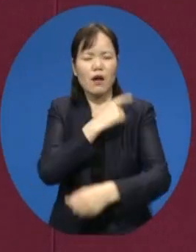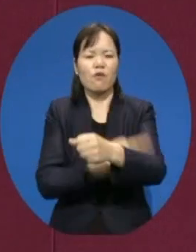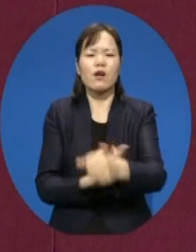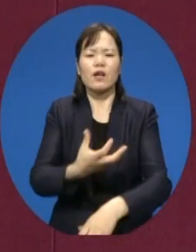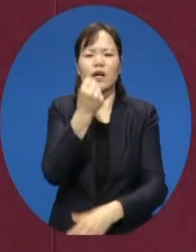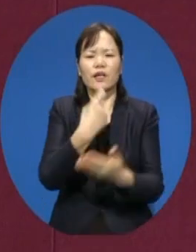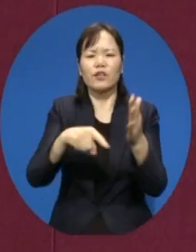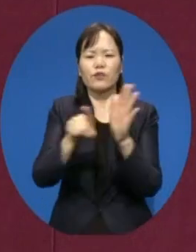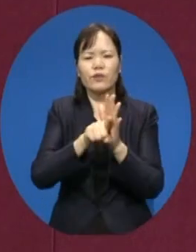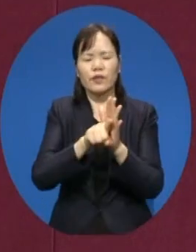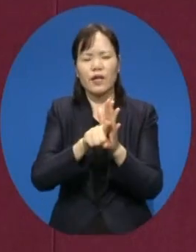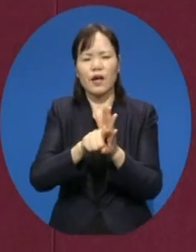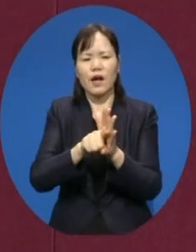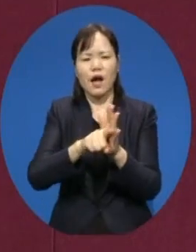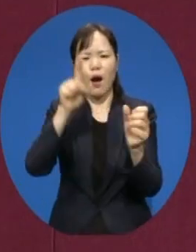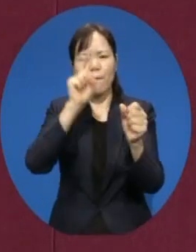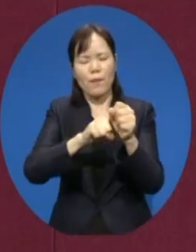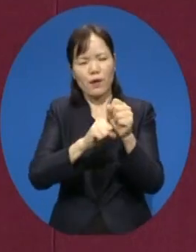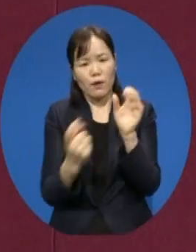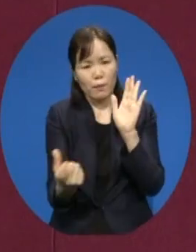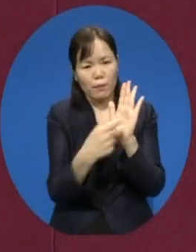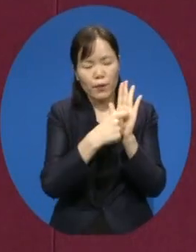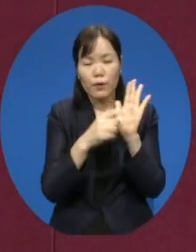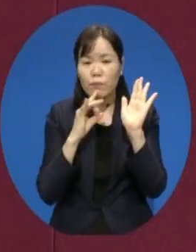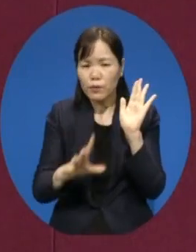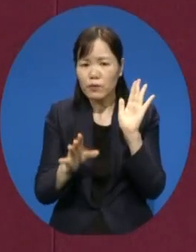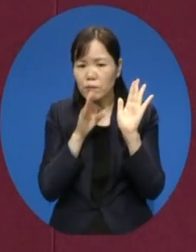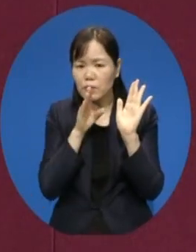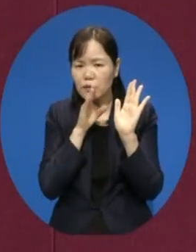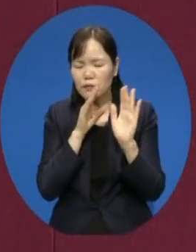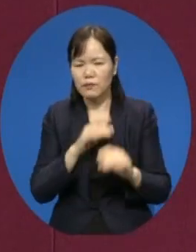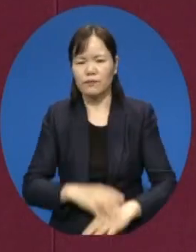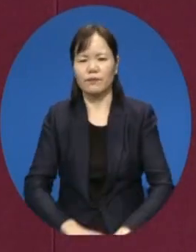위한 명목 내세운 악세사리는 아닙니까?